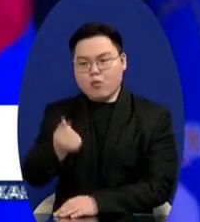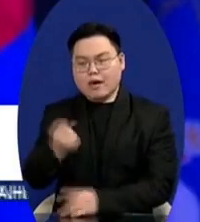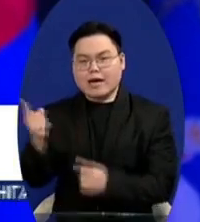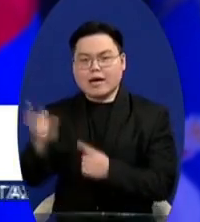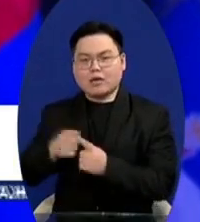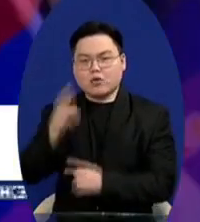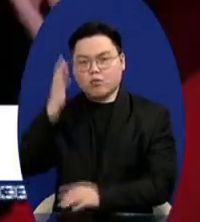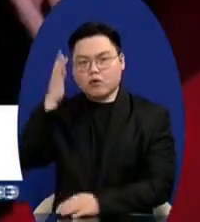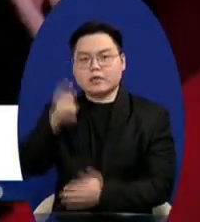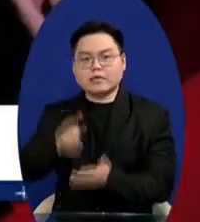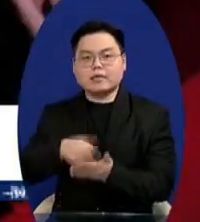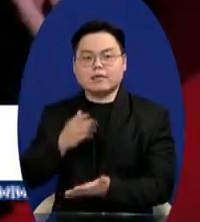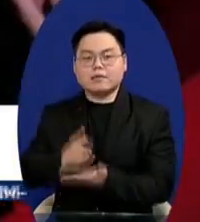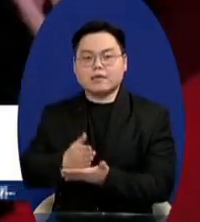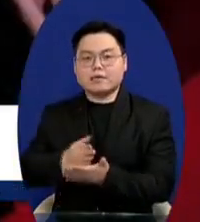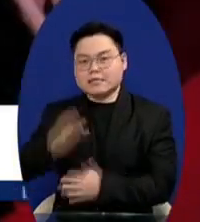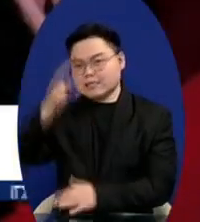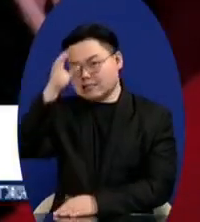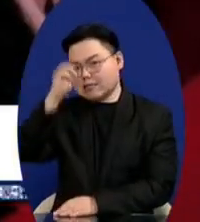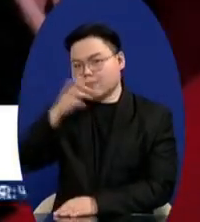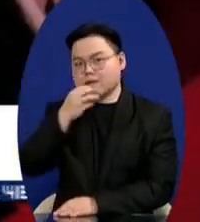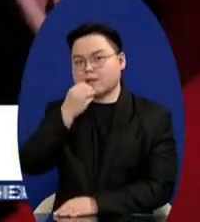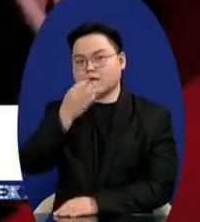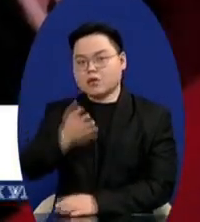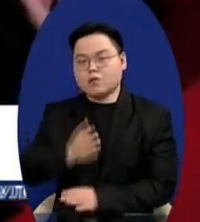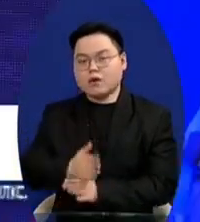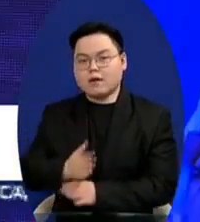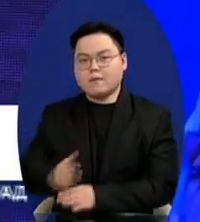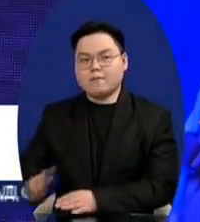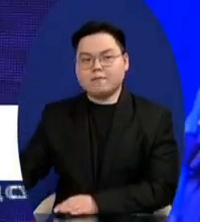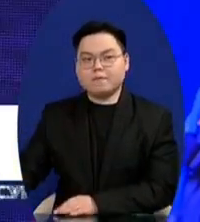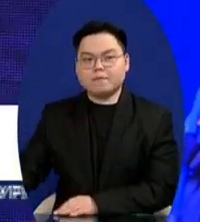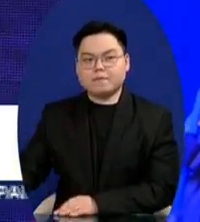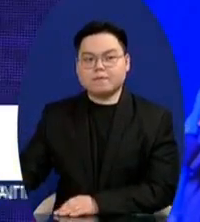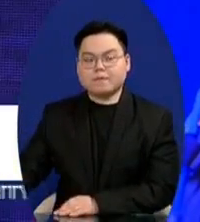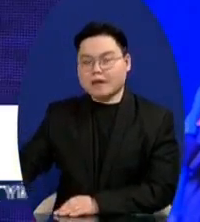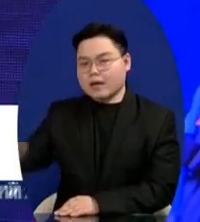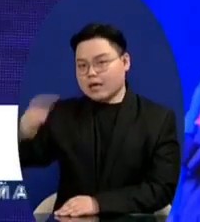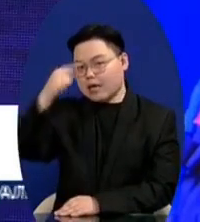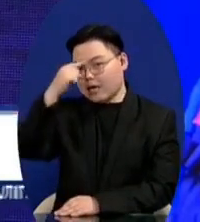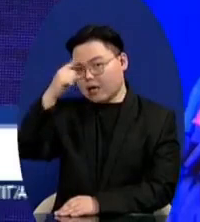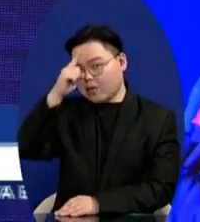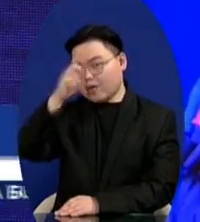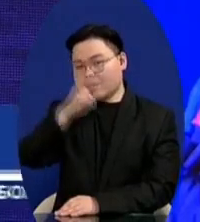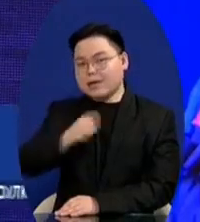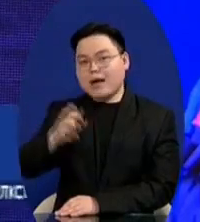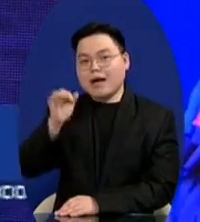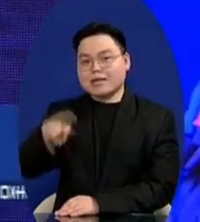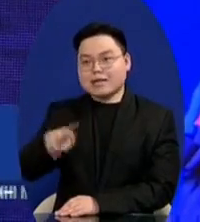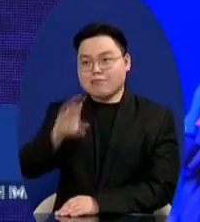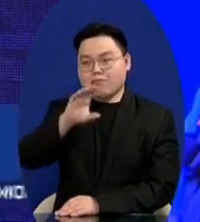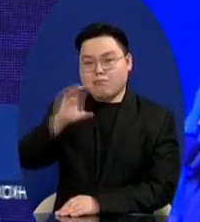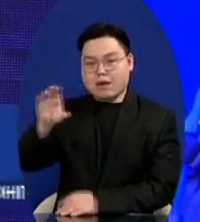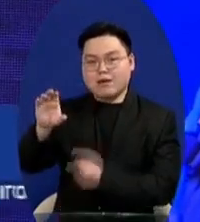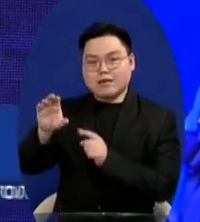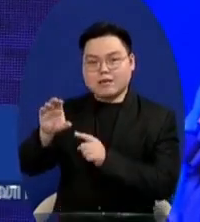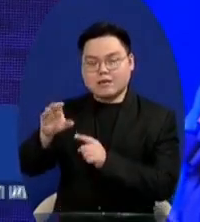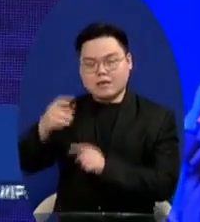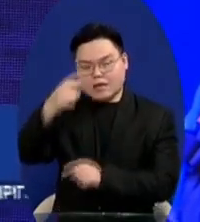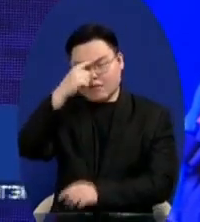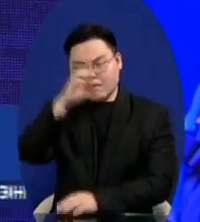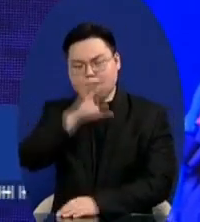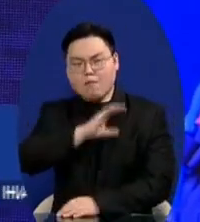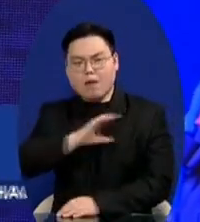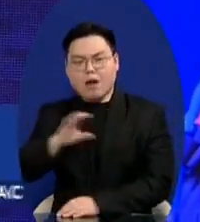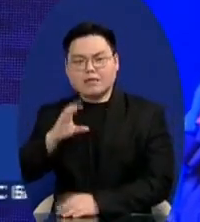бий болгоно гэдгийг салбарын сайд тодтгож байсан юм а. Эрүүл мэндийн даатгалын газраас эмнэлгийн байгууллагуудад